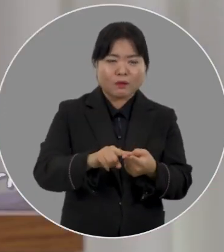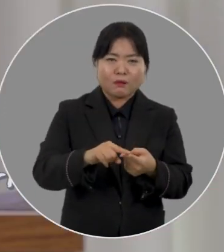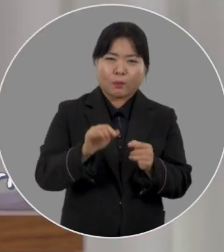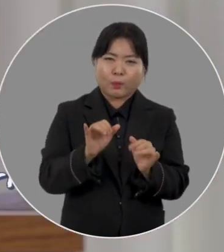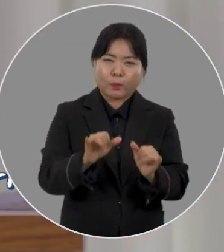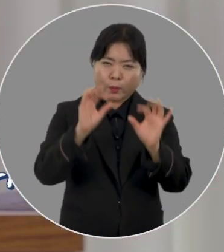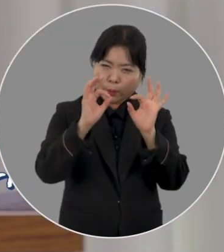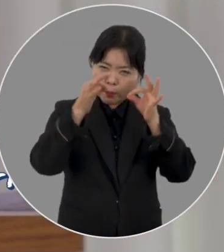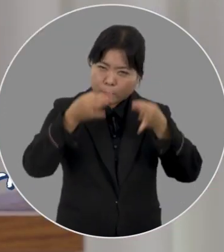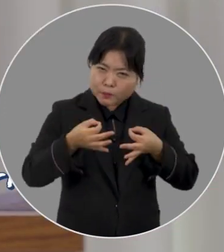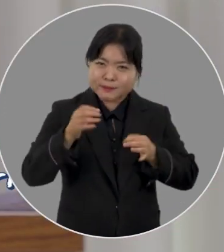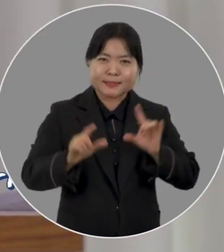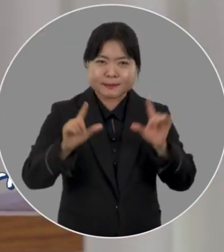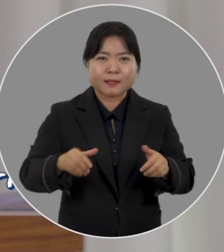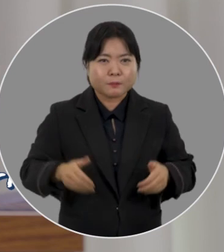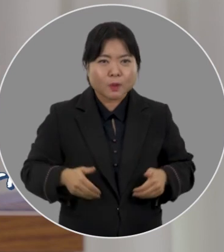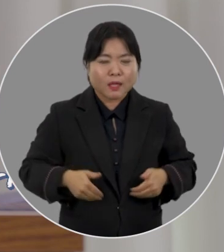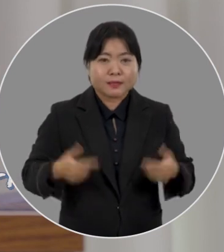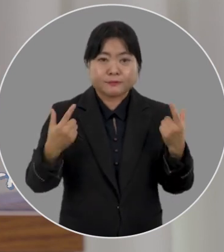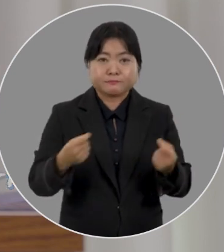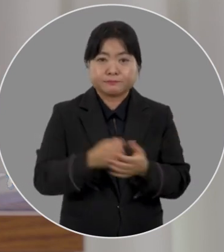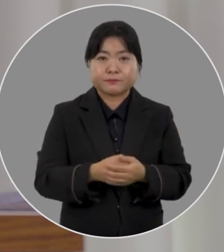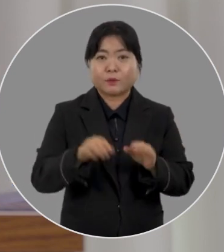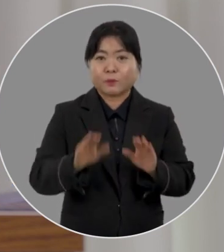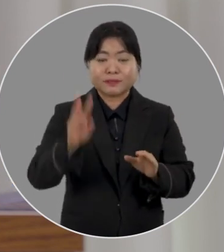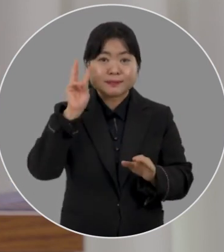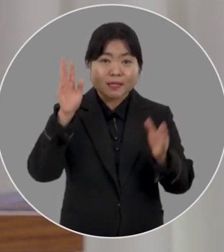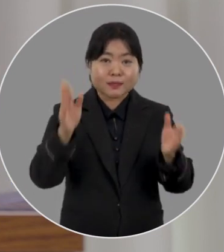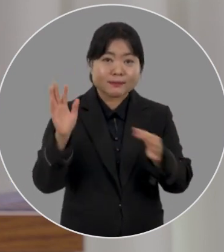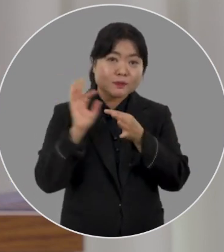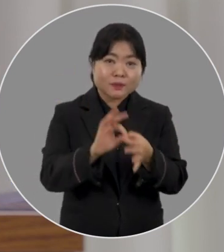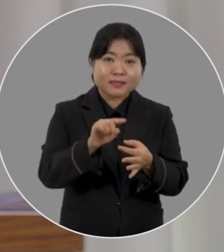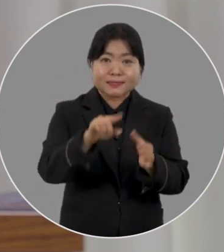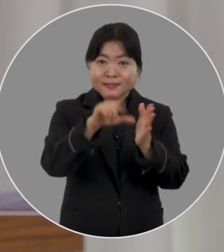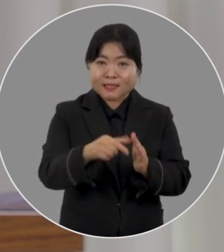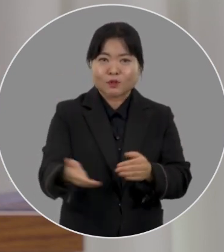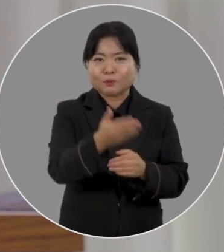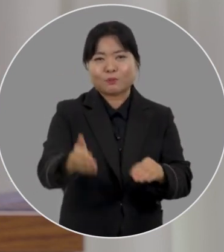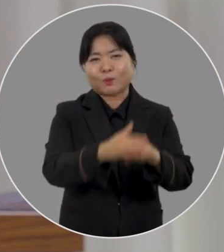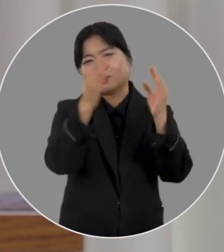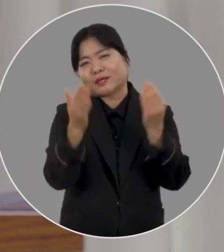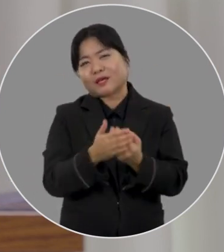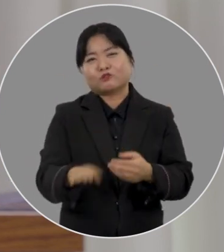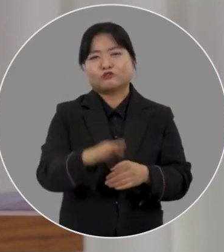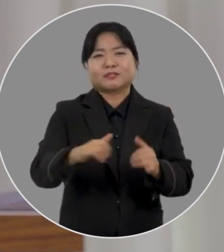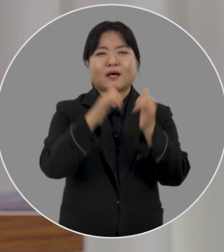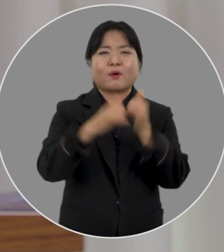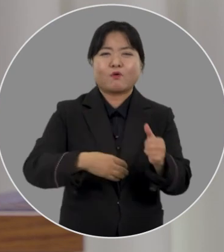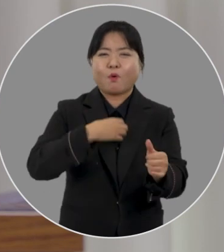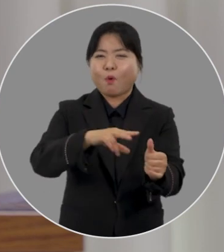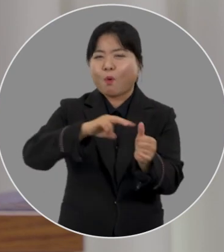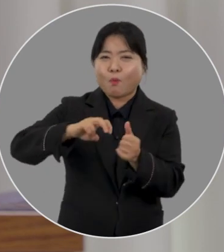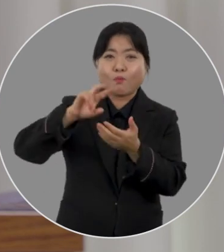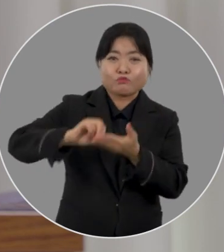경계를 해보는 그런 자세가 필요하지 않을까 생각하는데요. 오늘 사흘간 계속된 이 시간이 여러분 모두에게 우리 사회 혐오 문제에